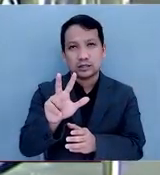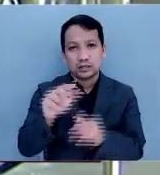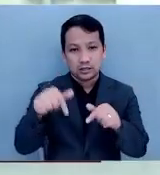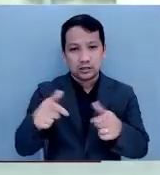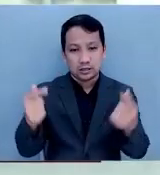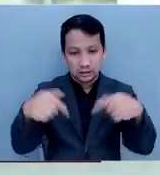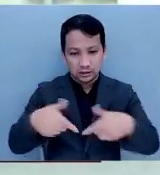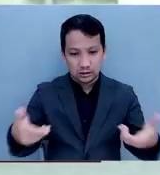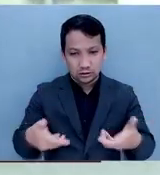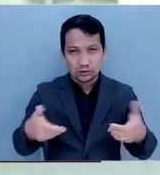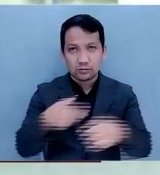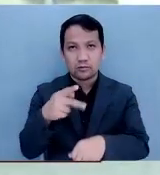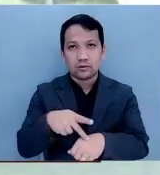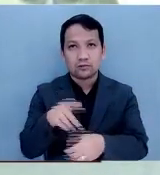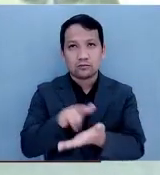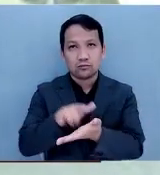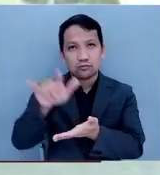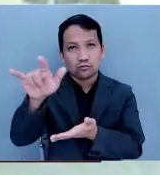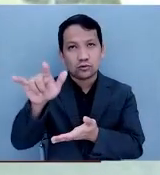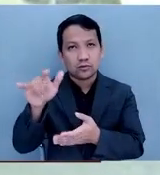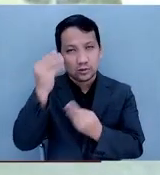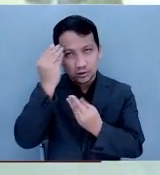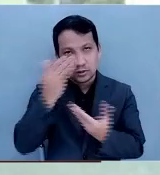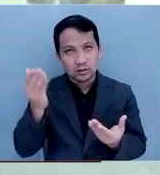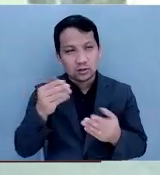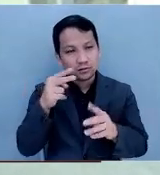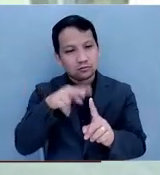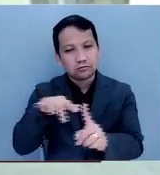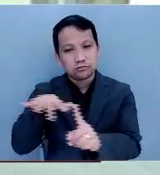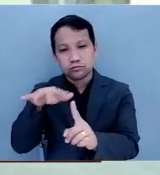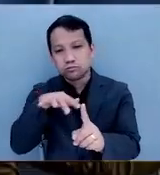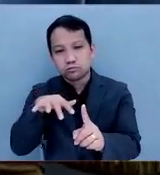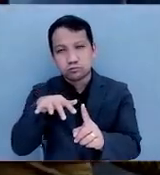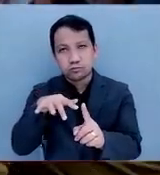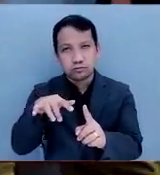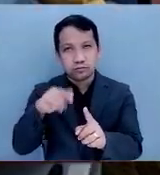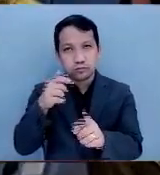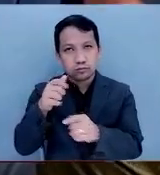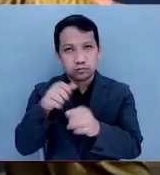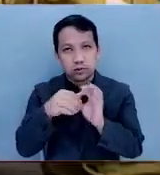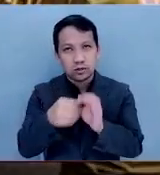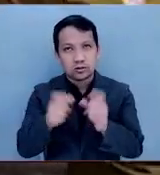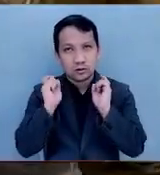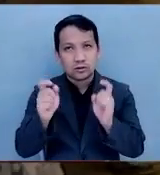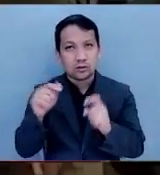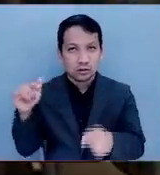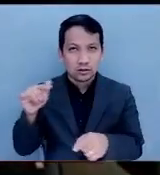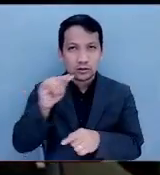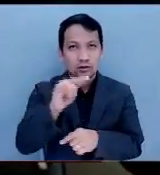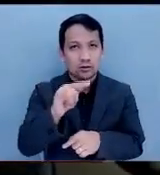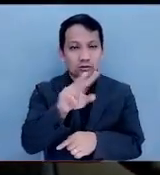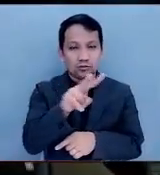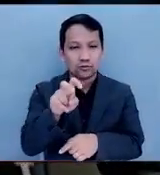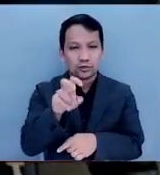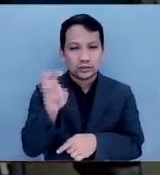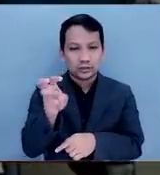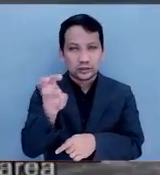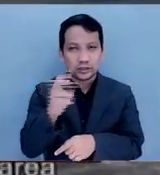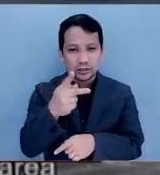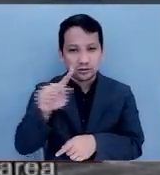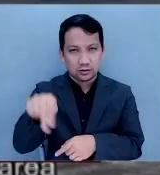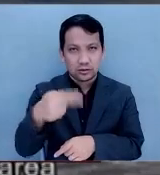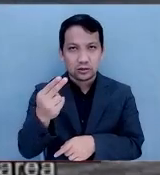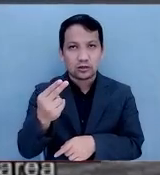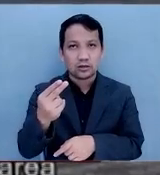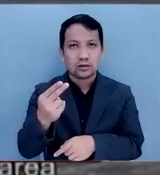Air Force. Magagamit ito bilang intelligence, surveillance, and reconnaissance aircraft. Sa bilis ito nga abot ng hanggang 260 kilometers per hour